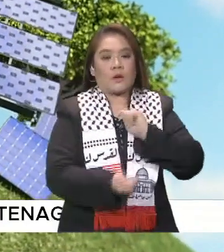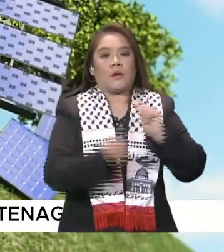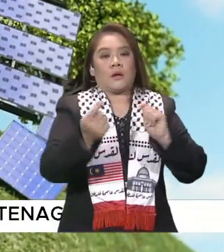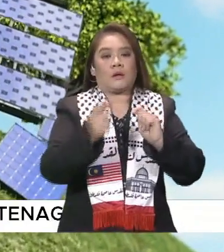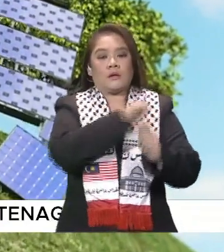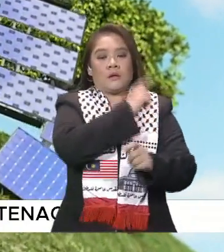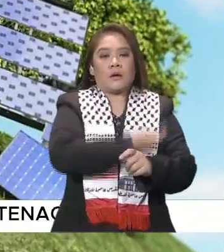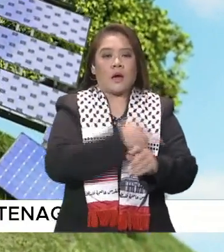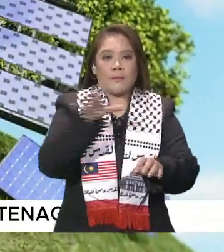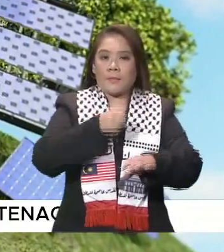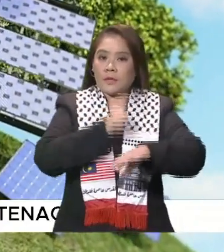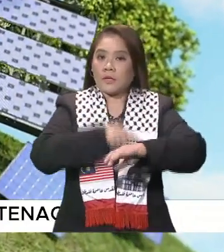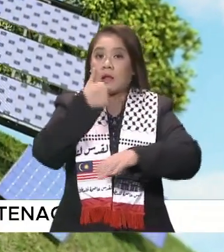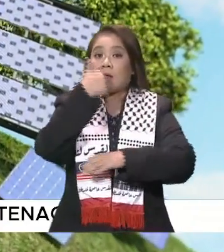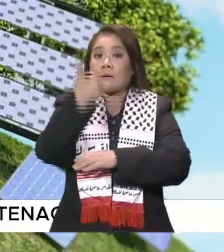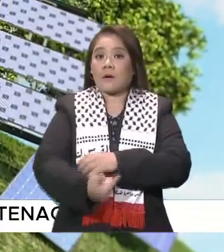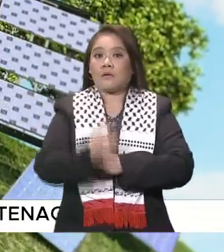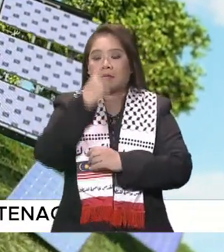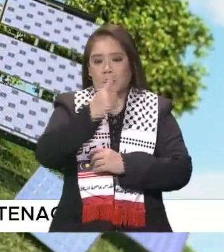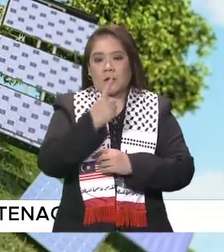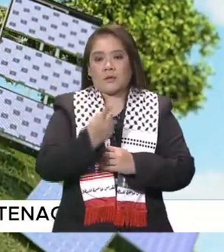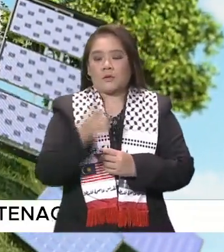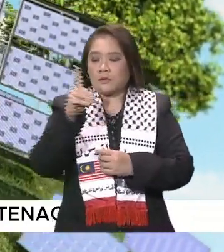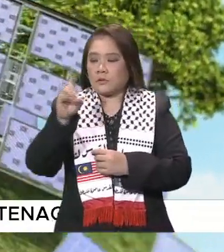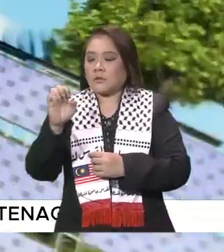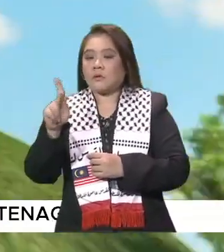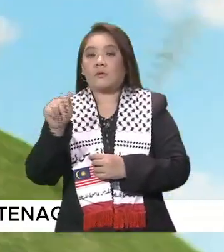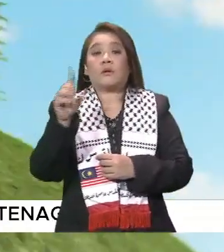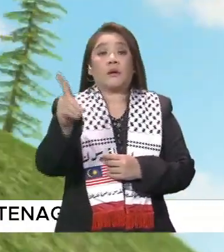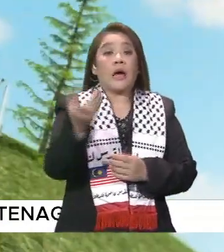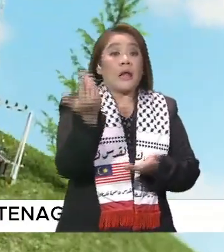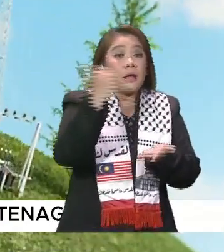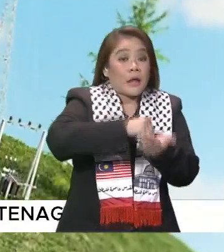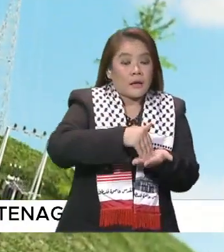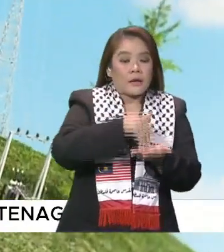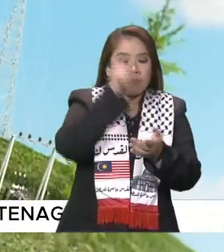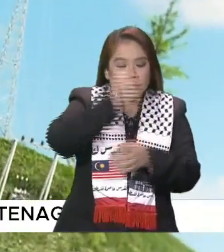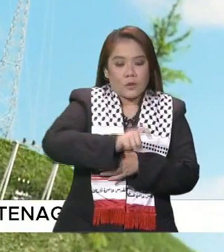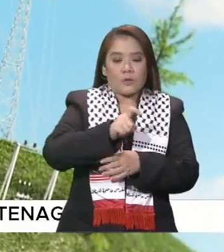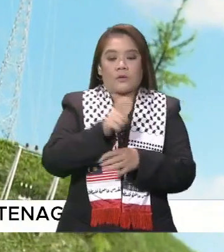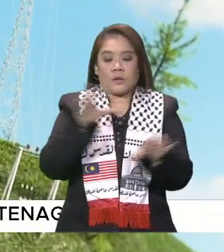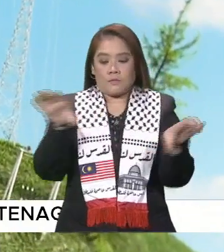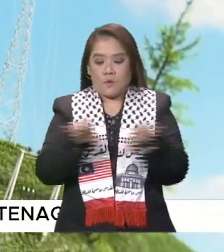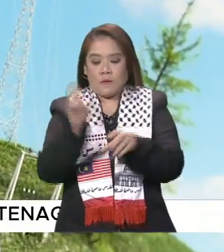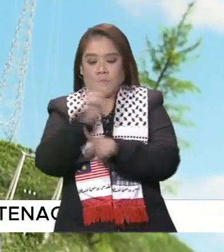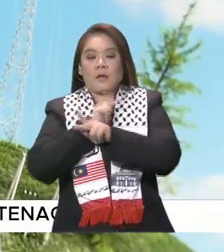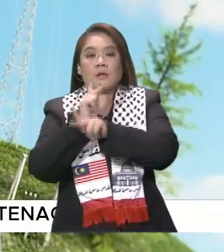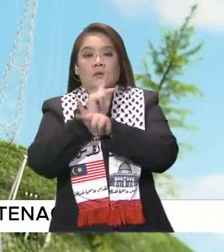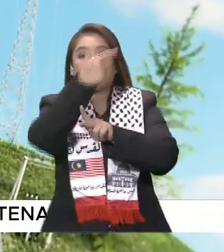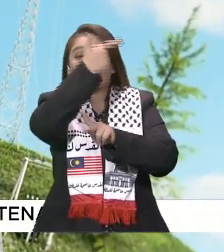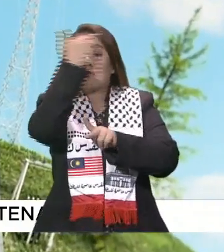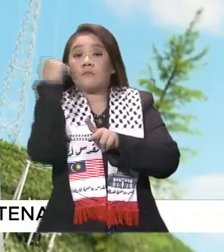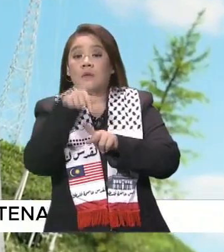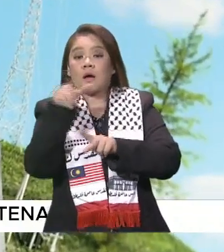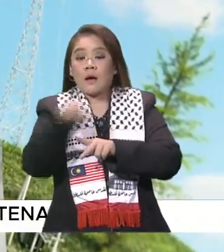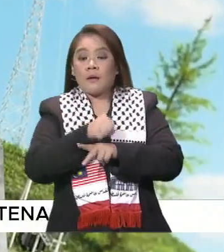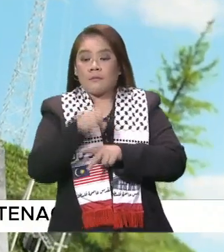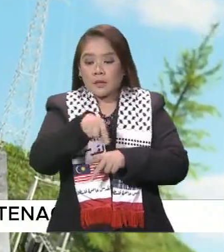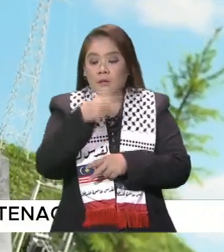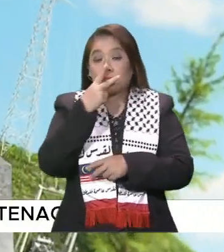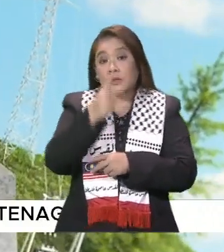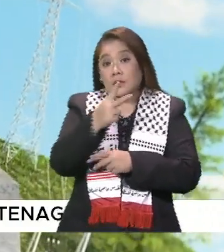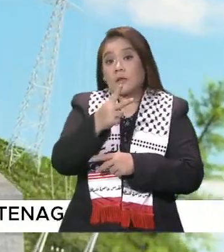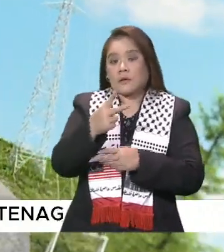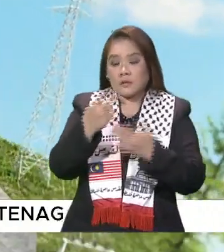masa lama, sekurang-kurangnya 1 dekad lagi dan perlu dilakukan dengan berhati-hati kerana mengambil kira situasi